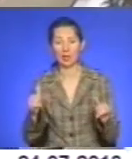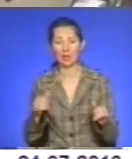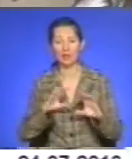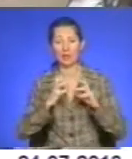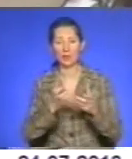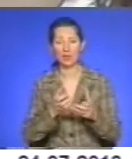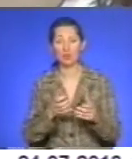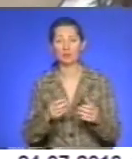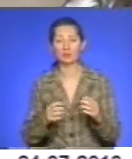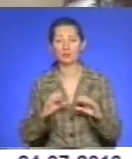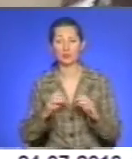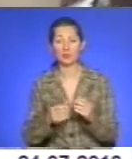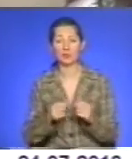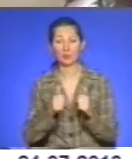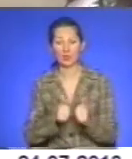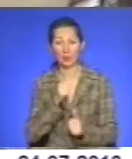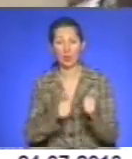та паралімпійськими іграми.